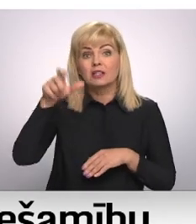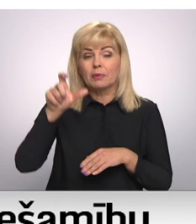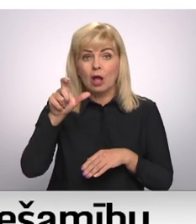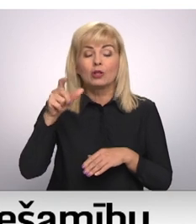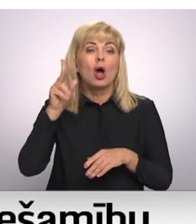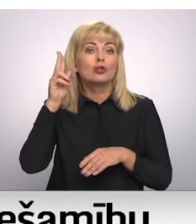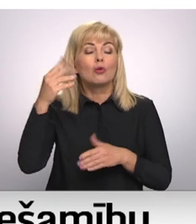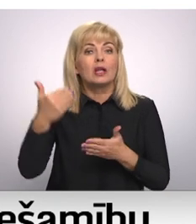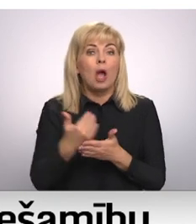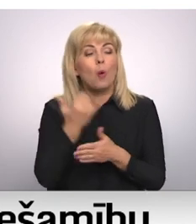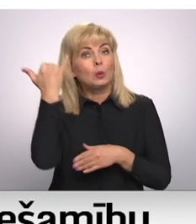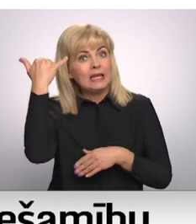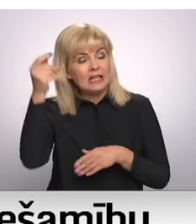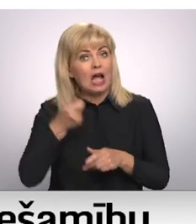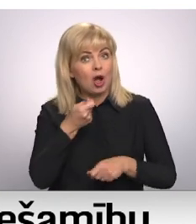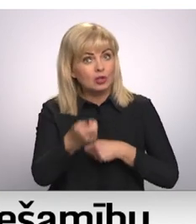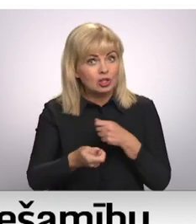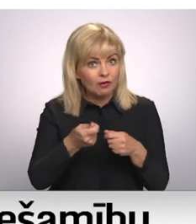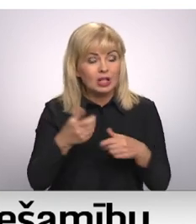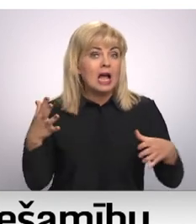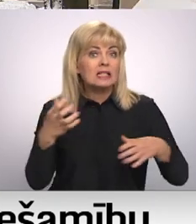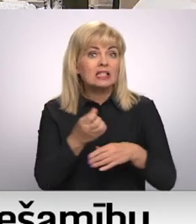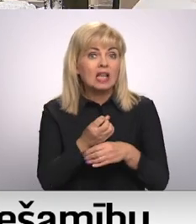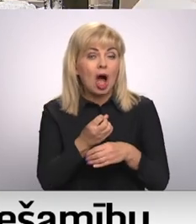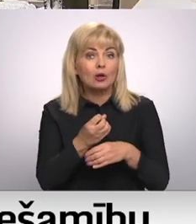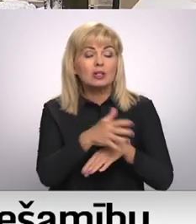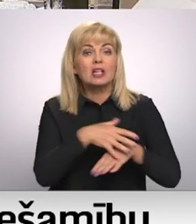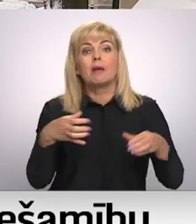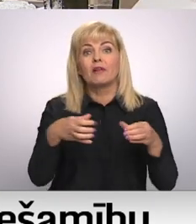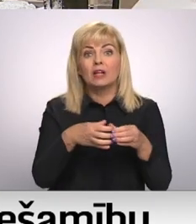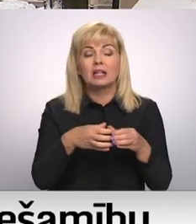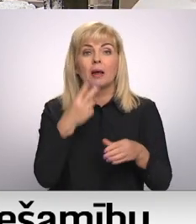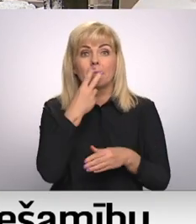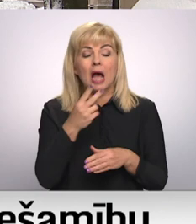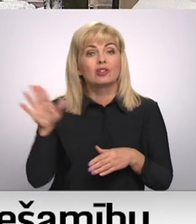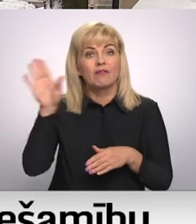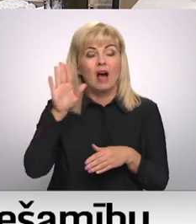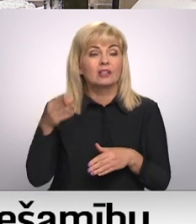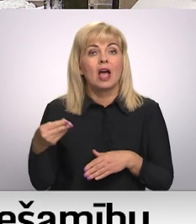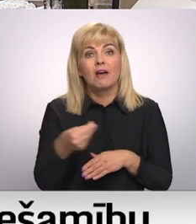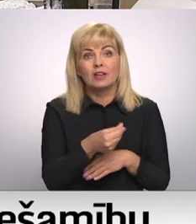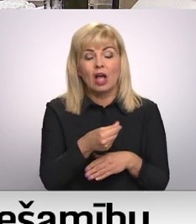klājā arī ar citu iniciatīvu, kas sarokot frakcijām Saeimā, paredzētu arī valsts finansējumu